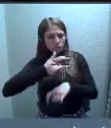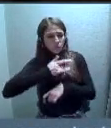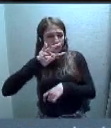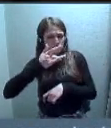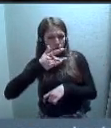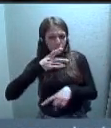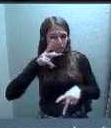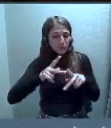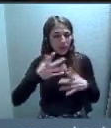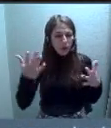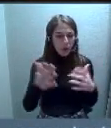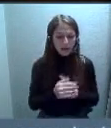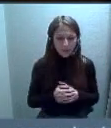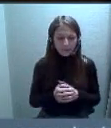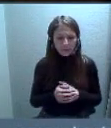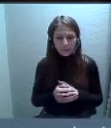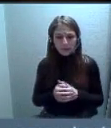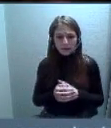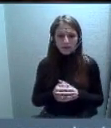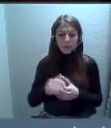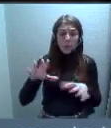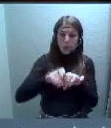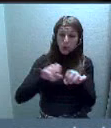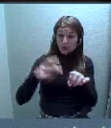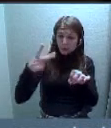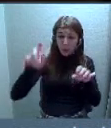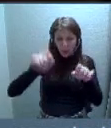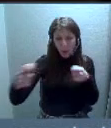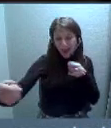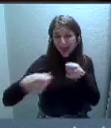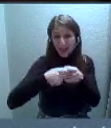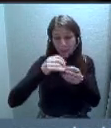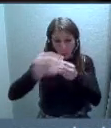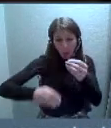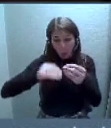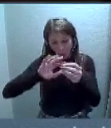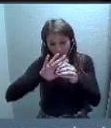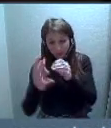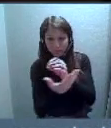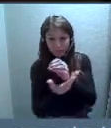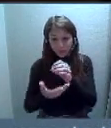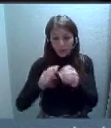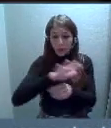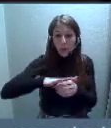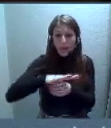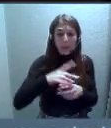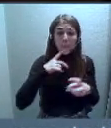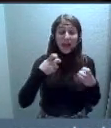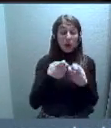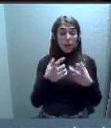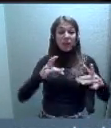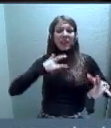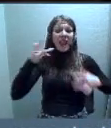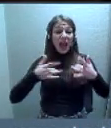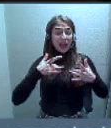dérouter, c'est l'universalité de votre produit. C'est-à-dire, c'est valable, si vous voulez, par exemple, à la caisse d'un théâtre,